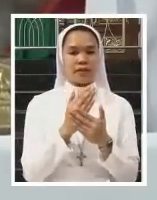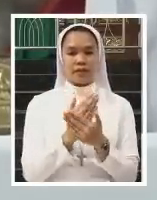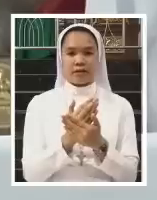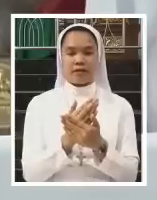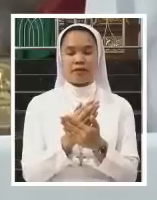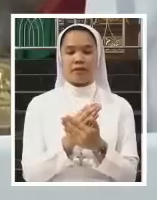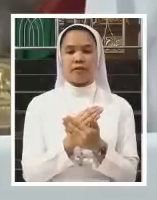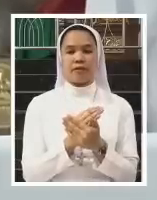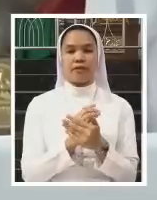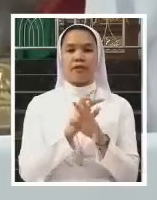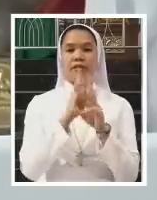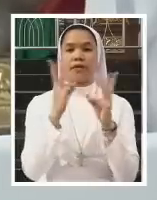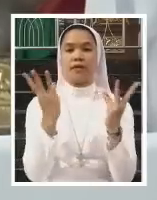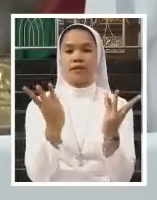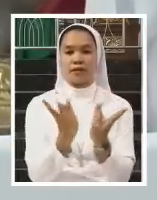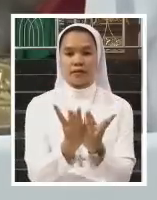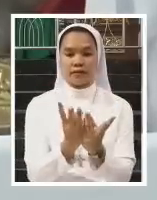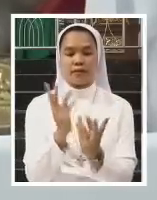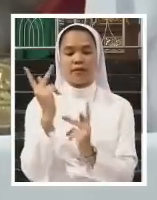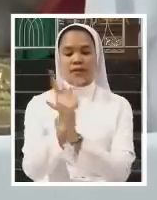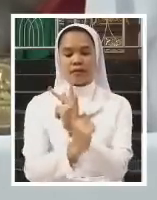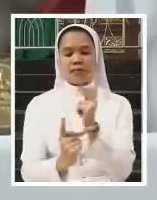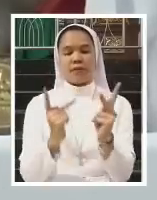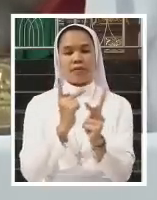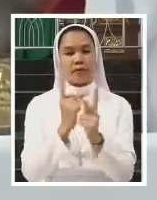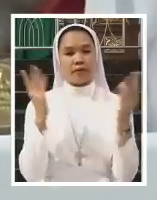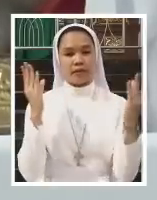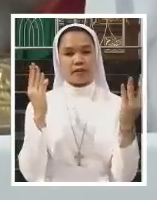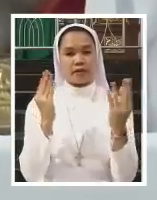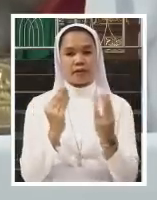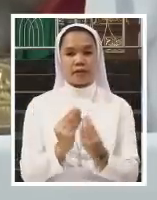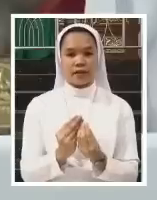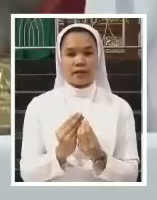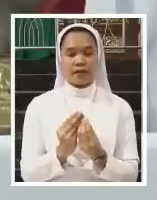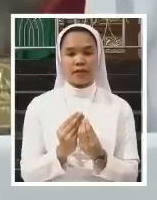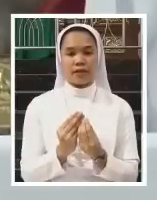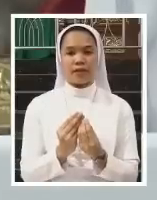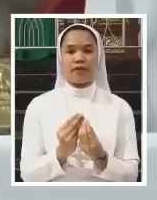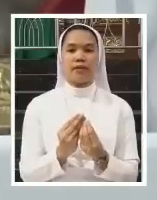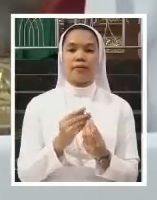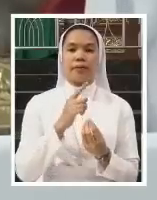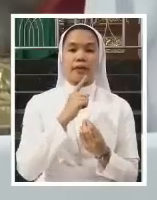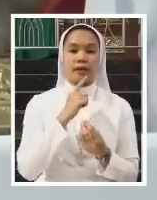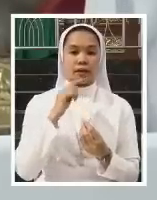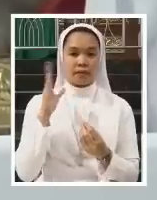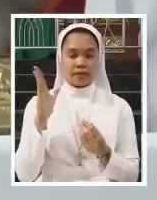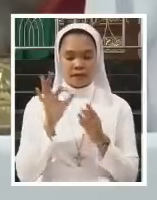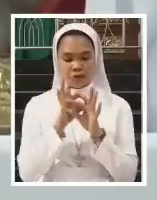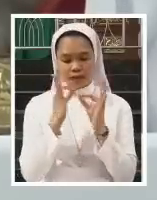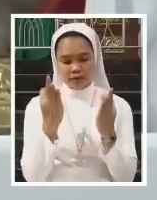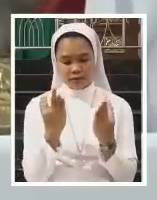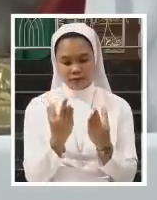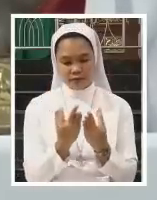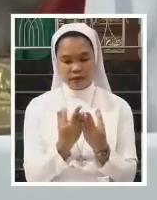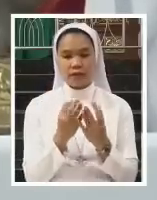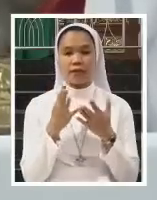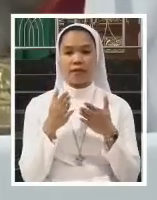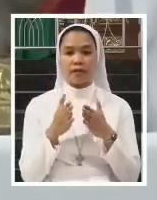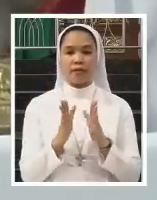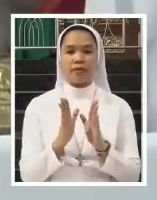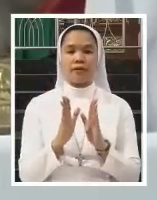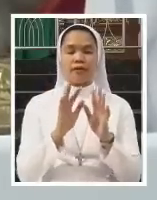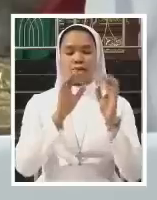kan bilog na banwaan na tinipon mo. Kaugayi ang mga panuga kaining familia na binot mong makiatubang sa